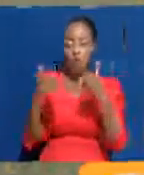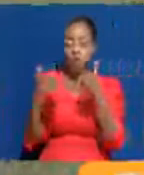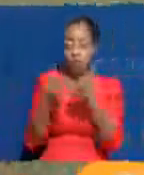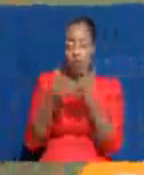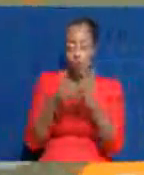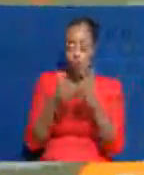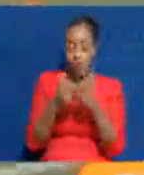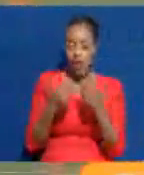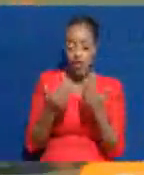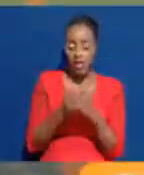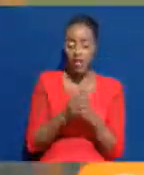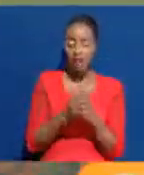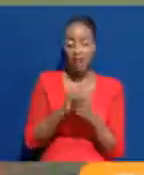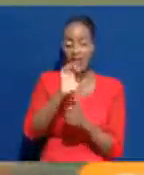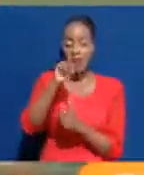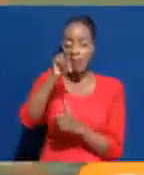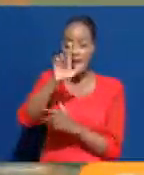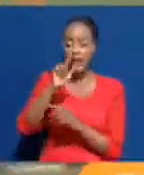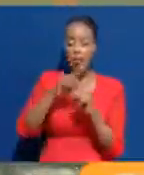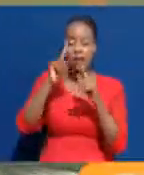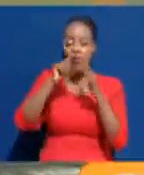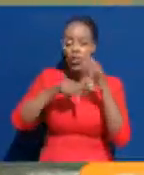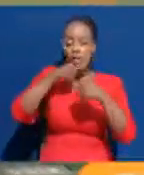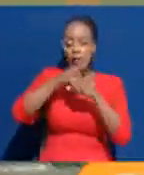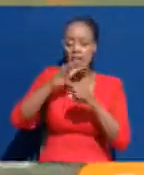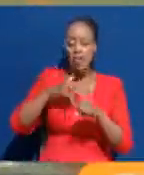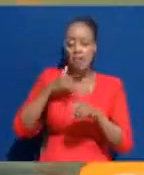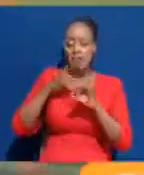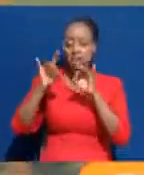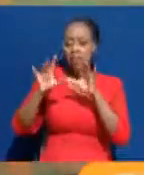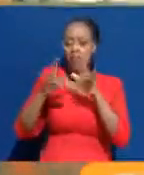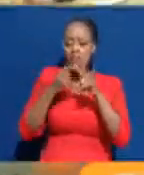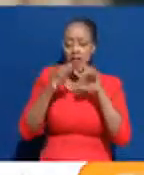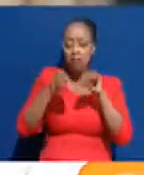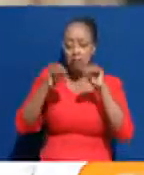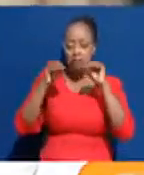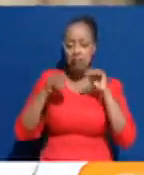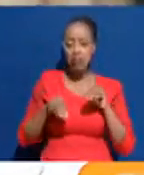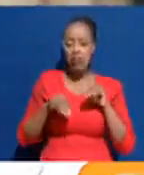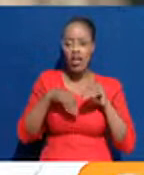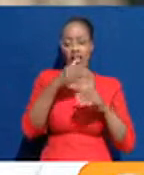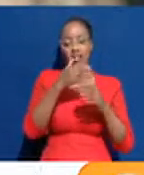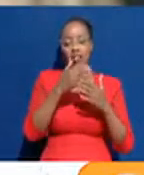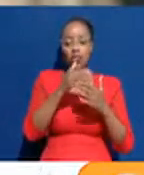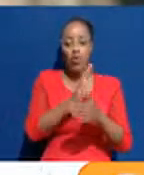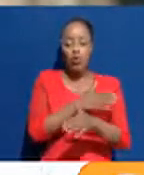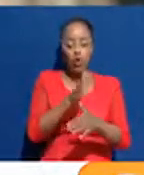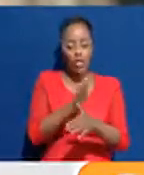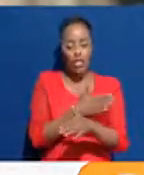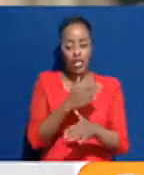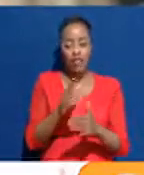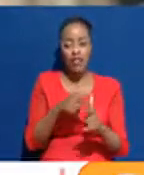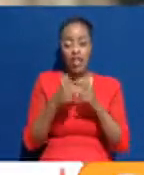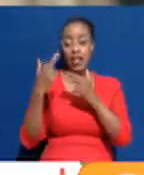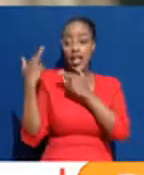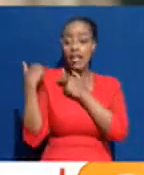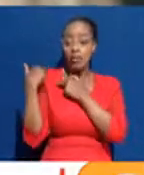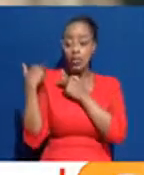kuu nchini. Lakini nini kilimtoa uwanjani hadi kwenye sakafu ya burudani? Niliacha tu kwa sababu ya kwanza, namba 1